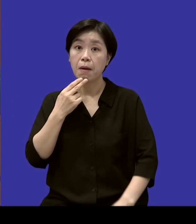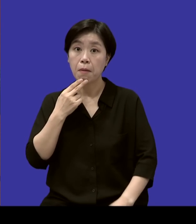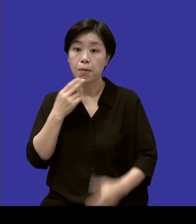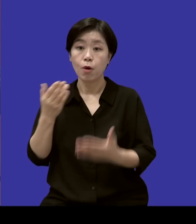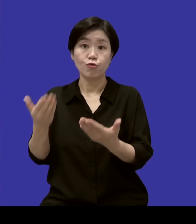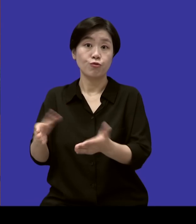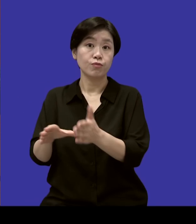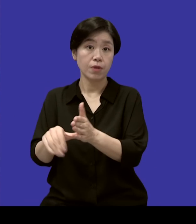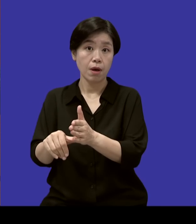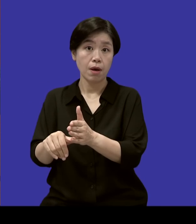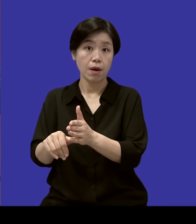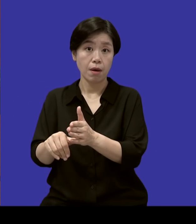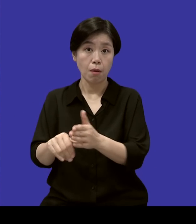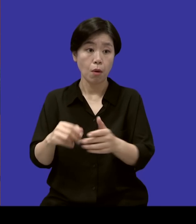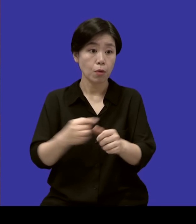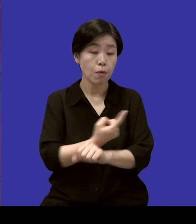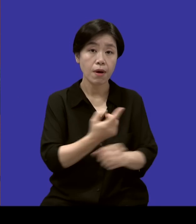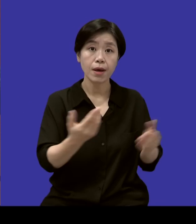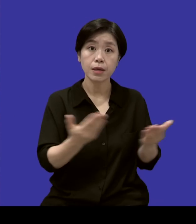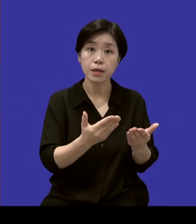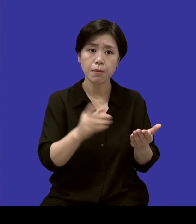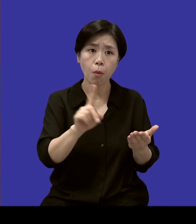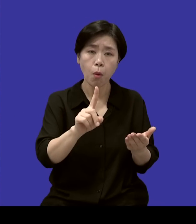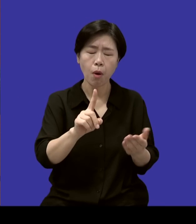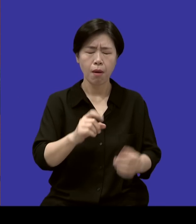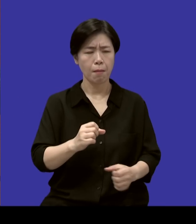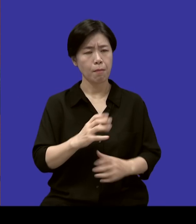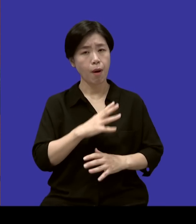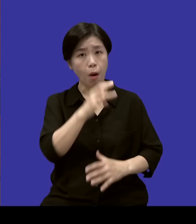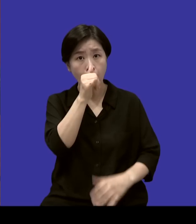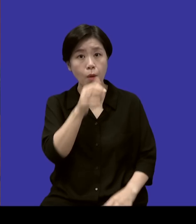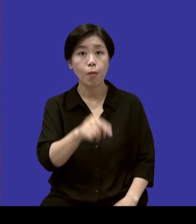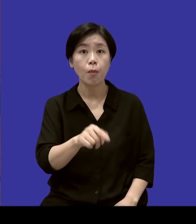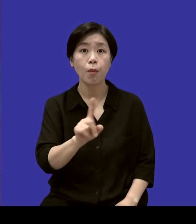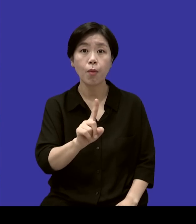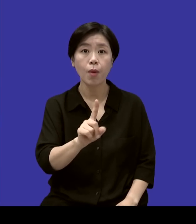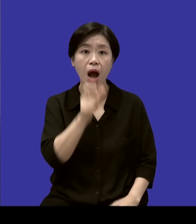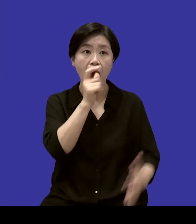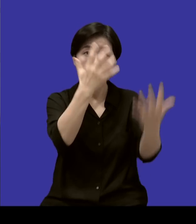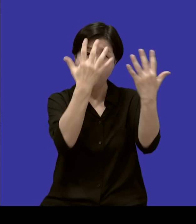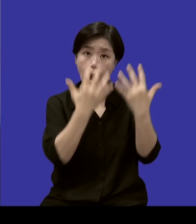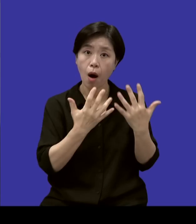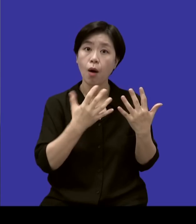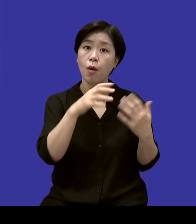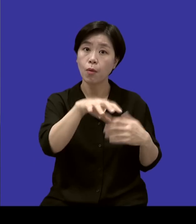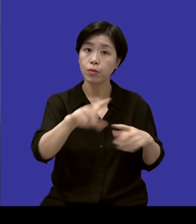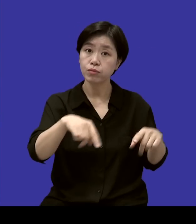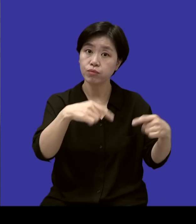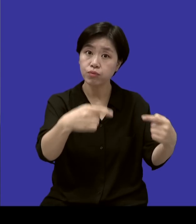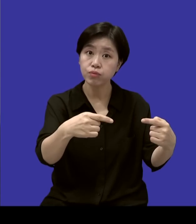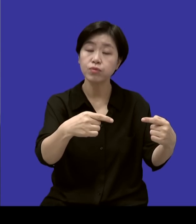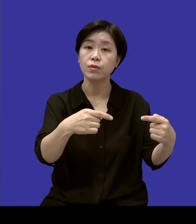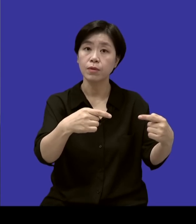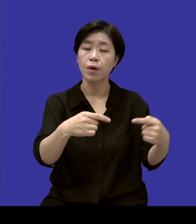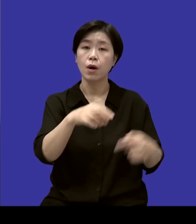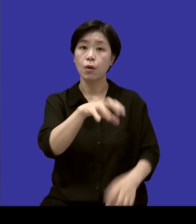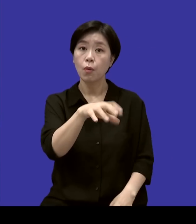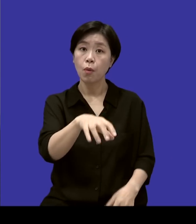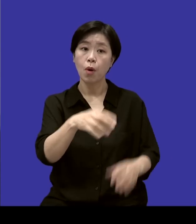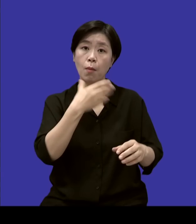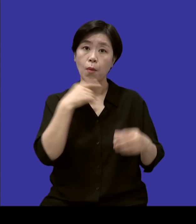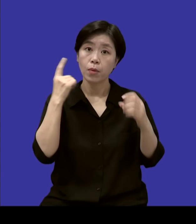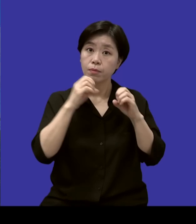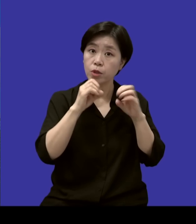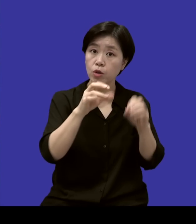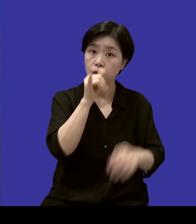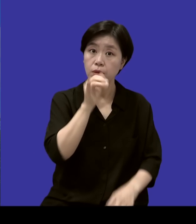이 인터뷰 내용을 보고 깜짝 놀랐어요. 교도소에 가서 이렇게 말씀도 전하시고 하신다고 그래서. 저희는 소망 동산이라고 불러요. 예, 그래서